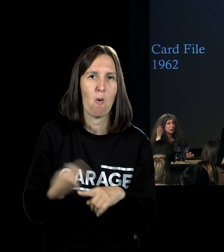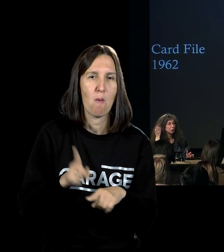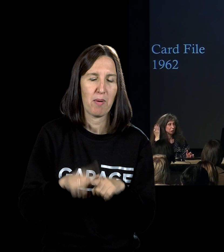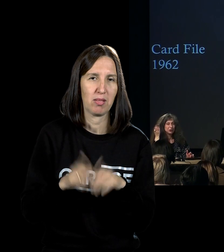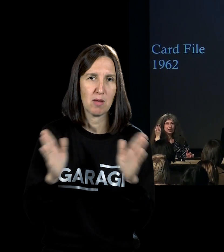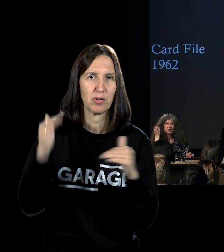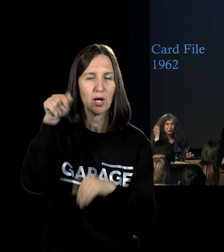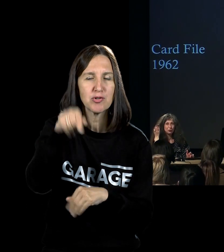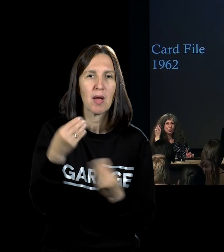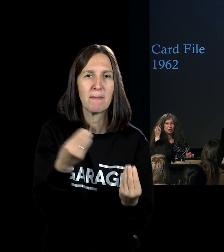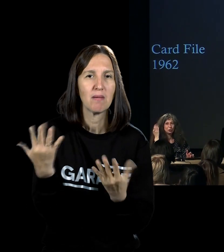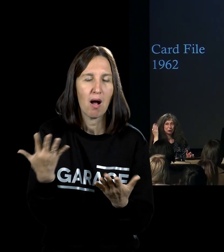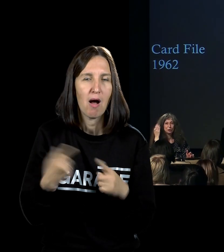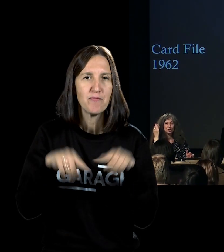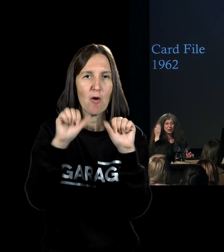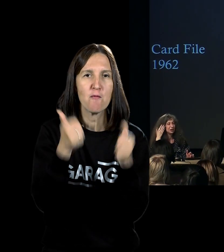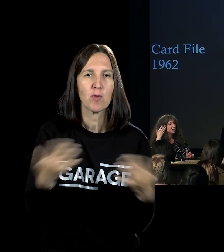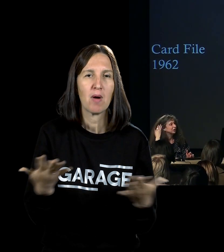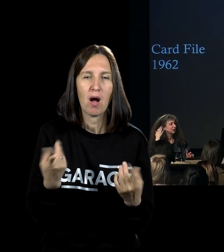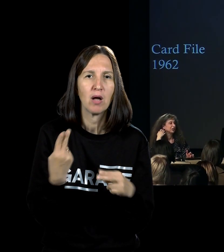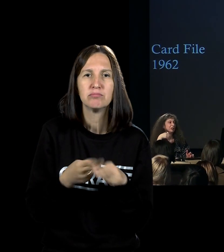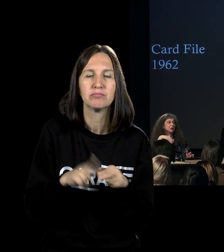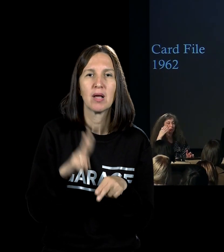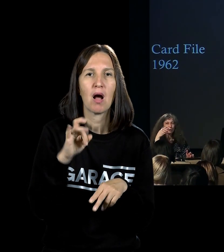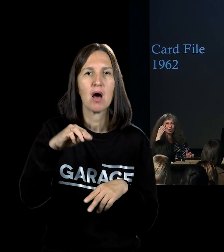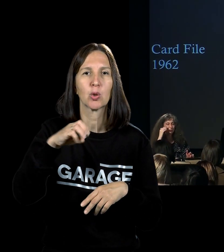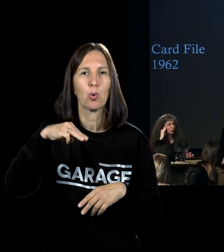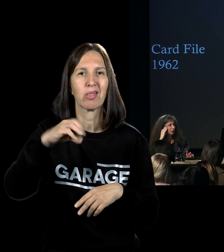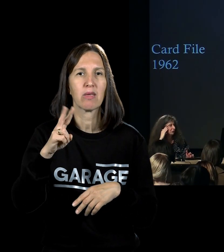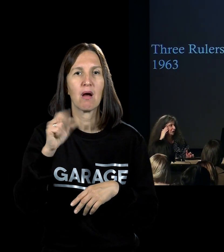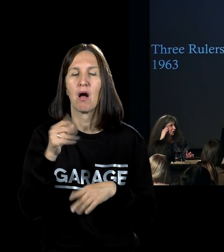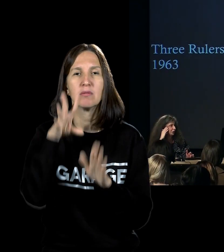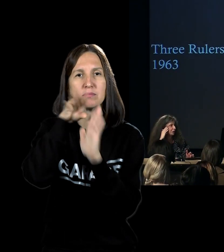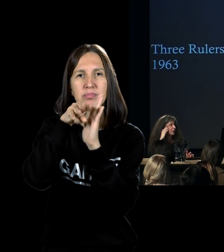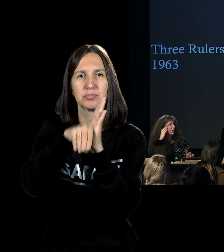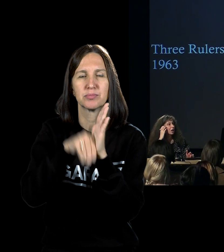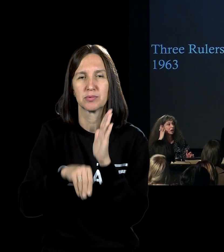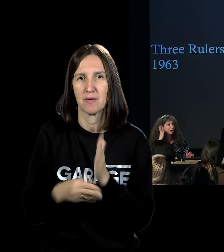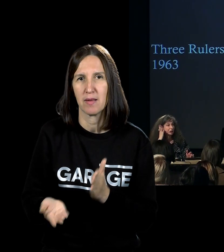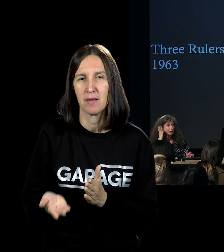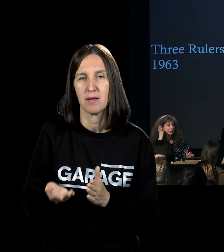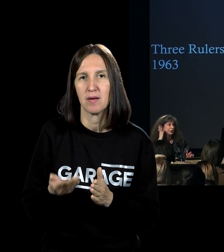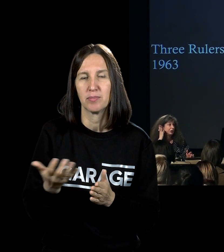самом, материалы, формы, что такое картотека и так далее, все собраны внутри этого ящика.